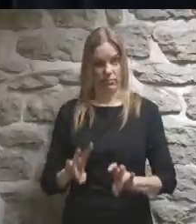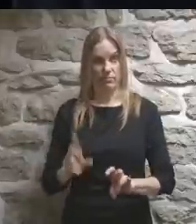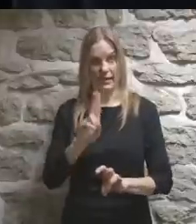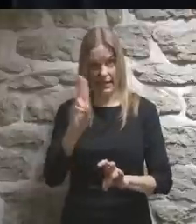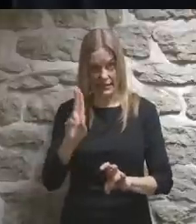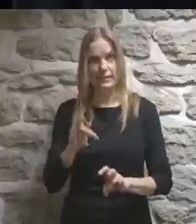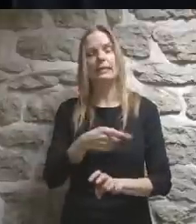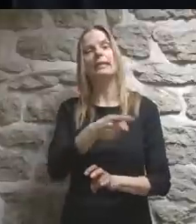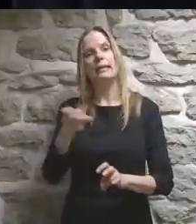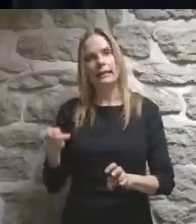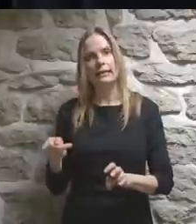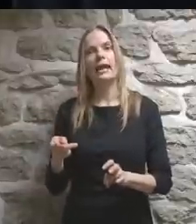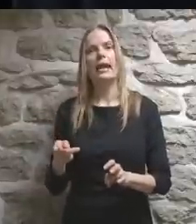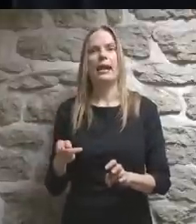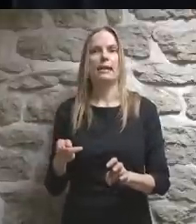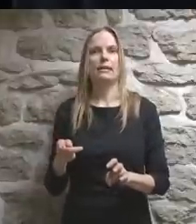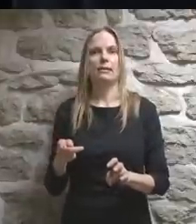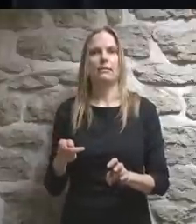sihtgrupp, keda see